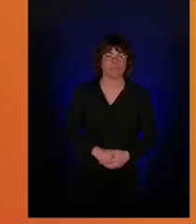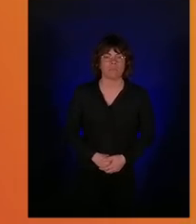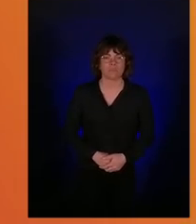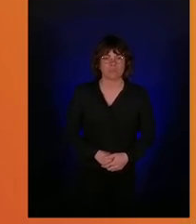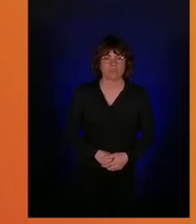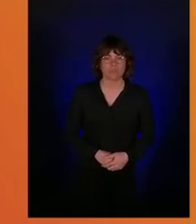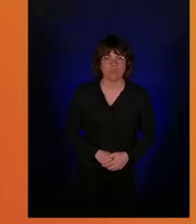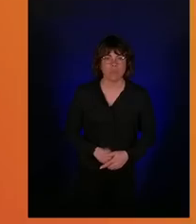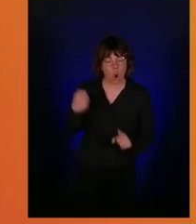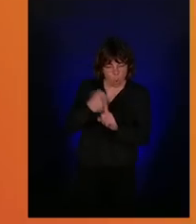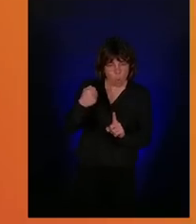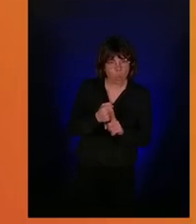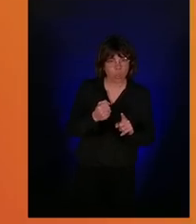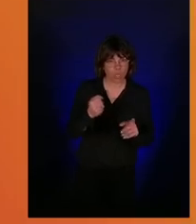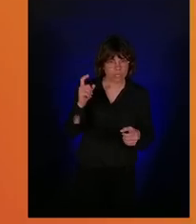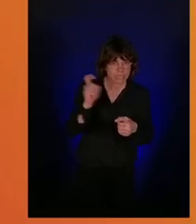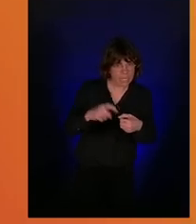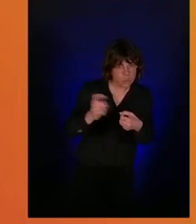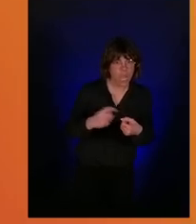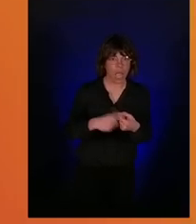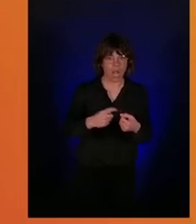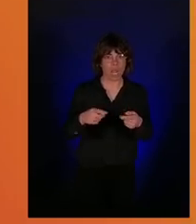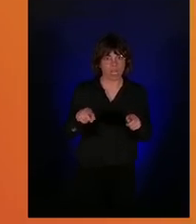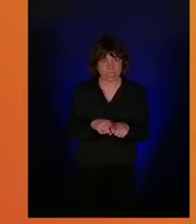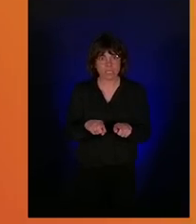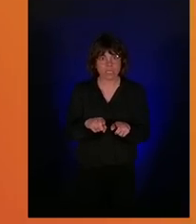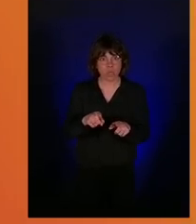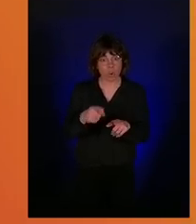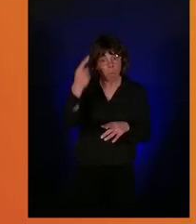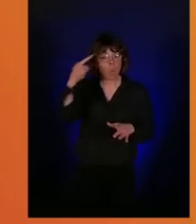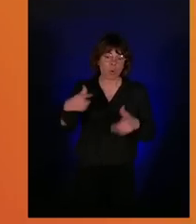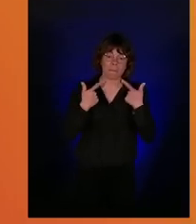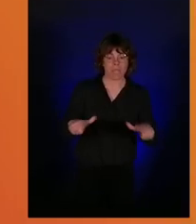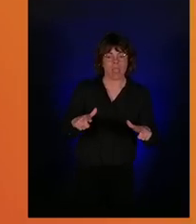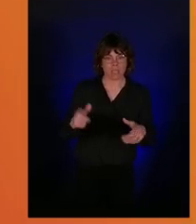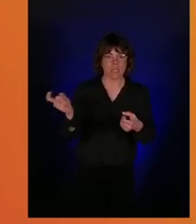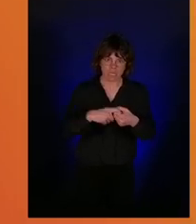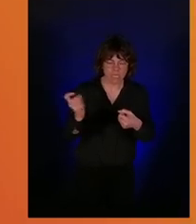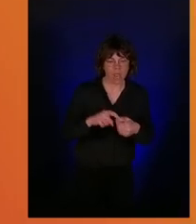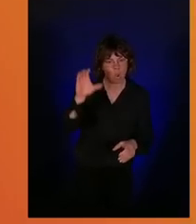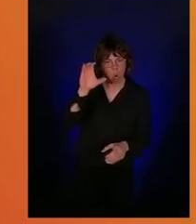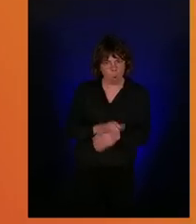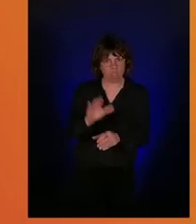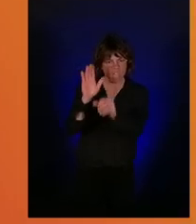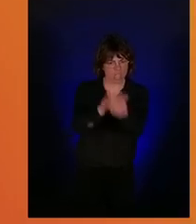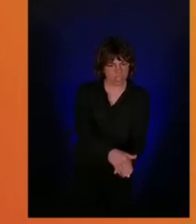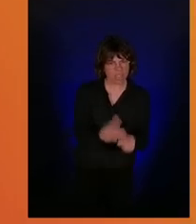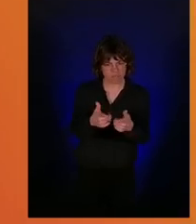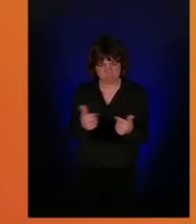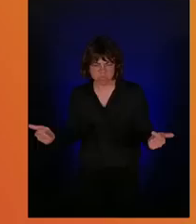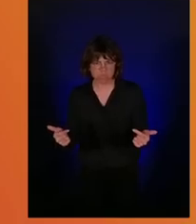Les luttes syndicales et les luttes pour les libertés syndicales, contre les répressions, contre